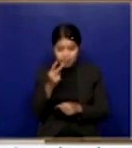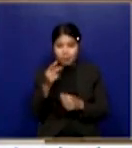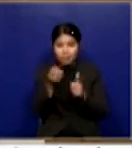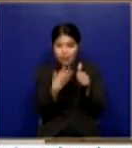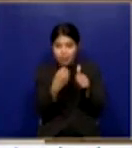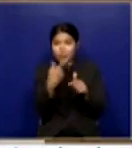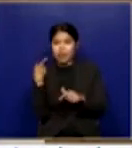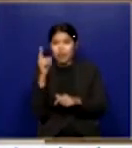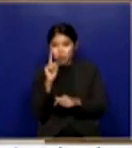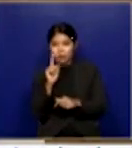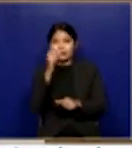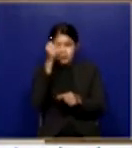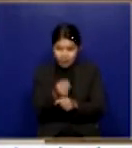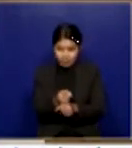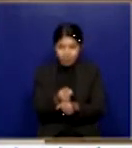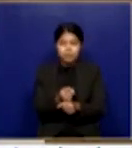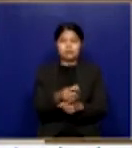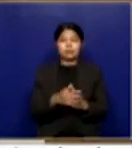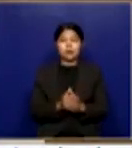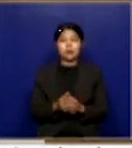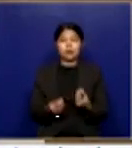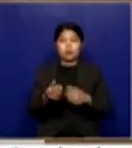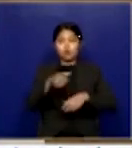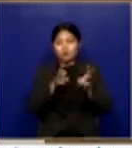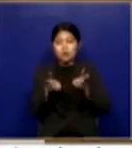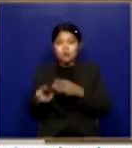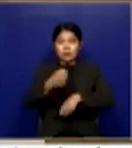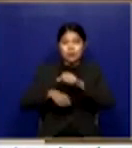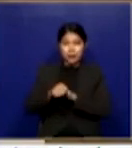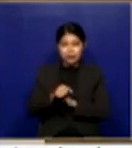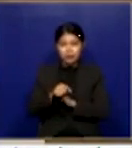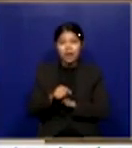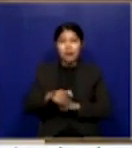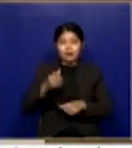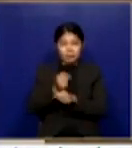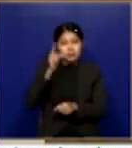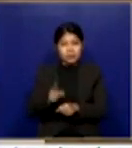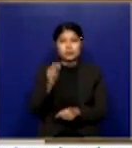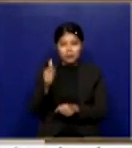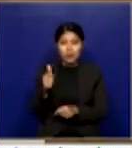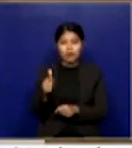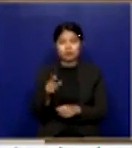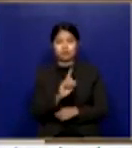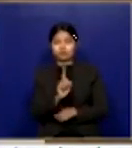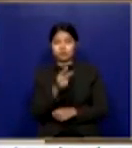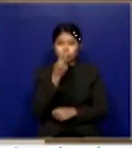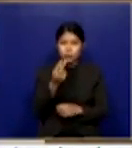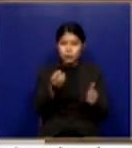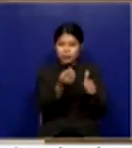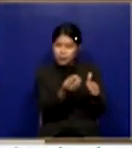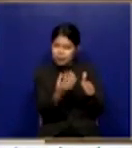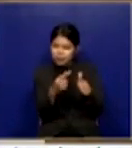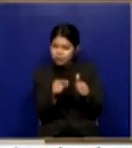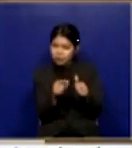ผมและรัฐบาลขอนำแนวทางปฏิบัติขอให้กับความเป็นจริงๆเรื่องไหนแม้จะไม่สอดคล้อง